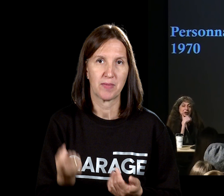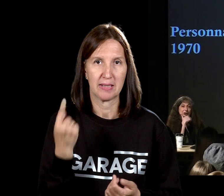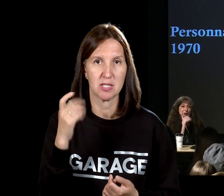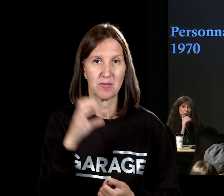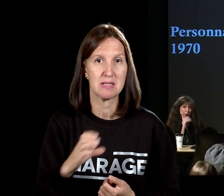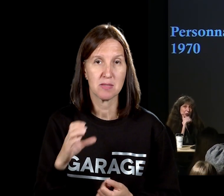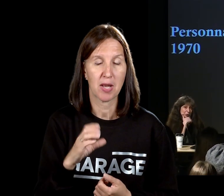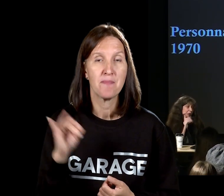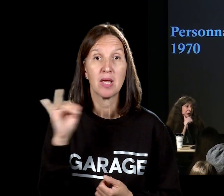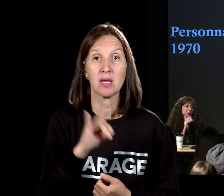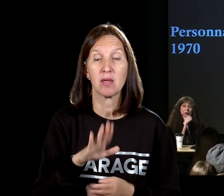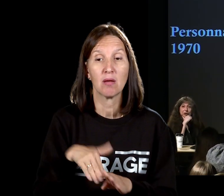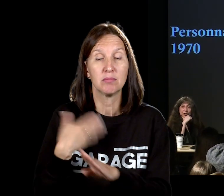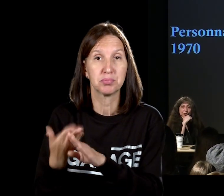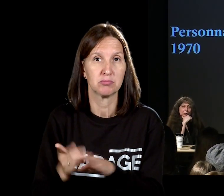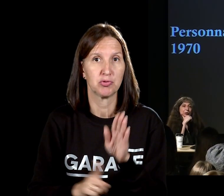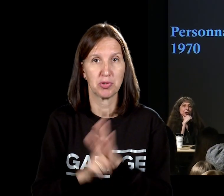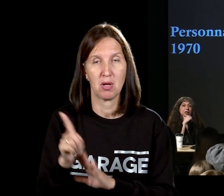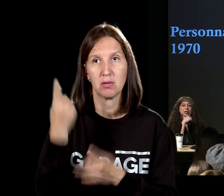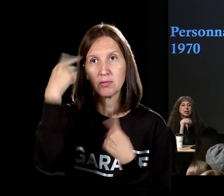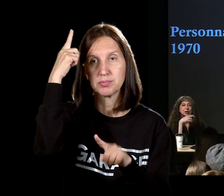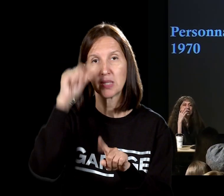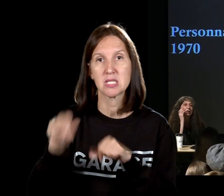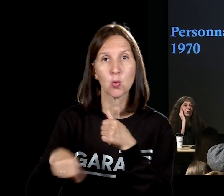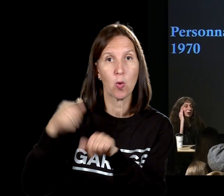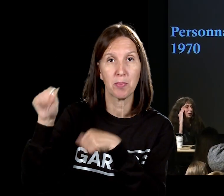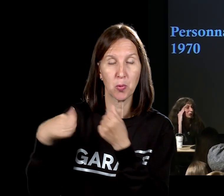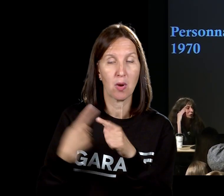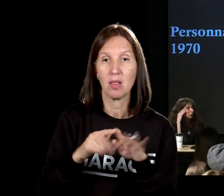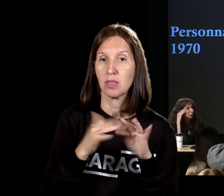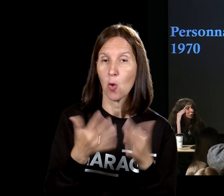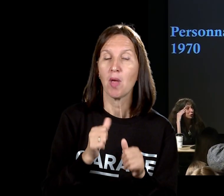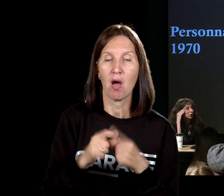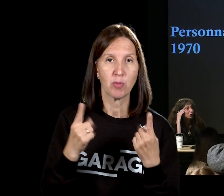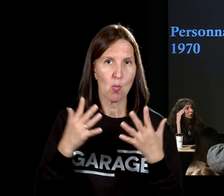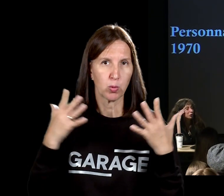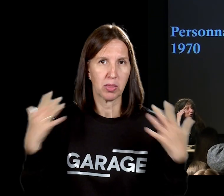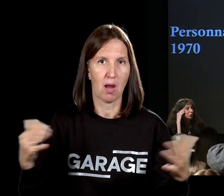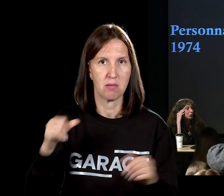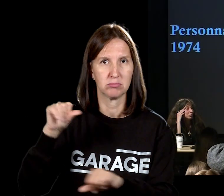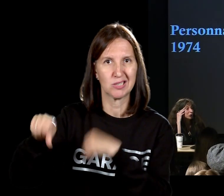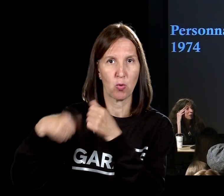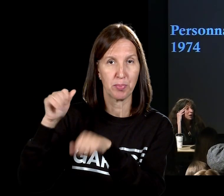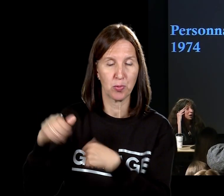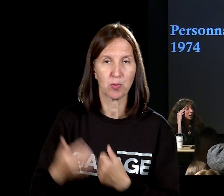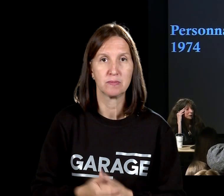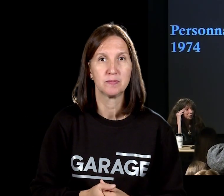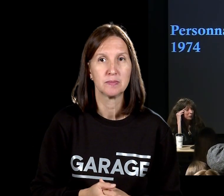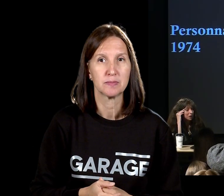начинает делать скульптуры, в общем, такие монументальные скульптуры, не объектики, а вот такую монументалку,